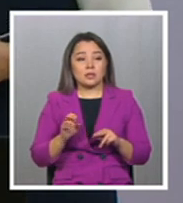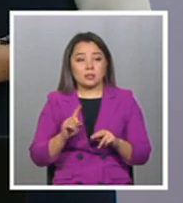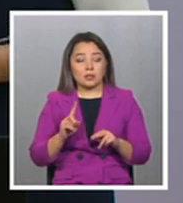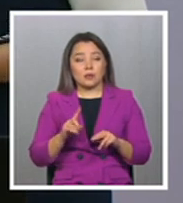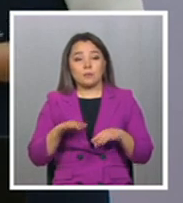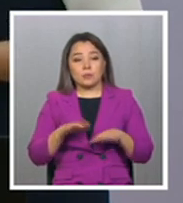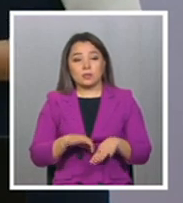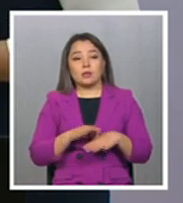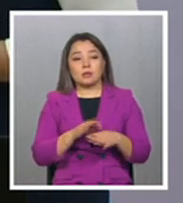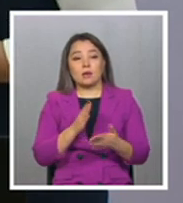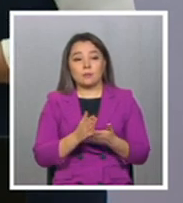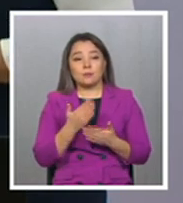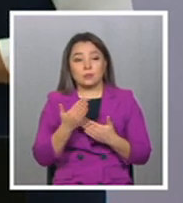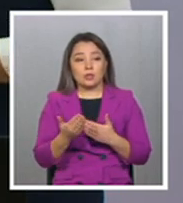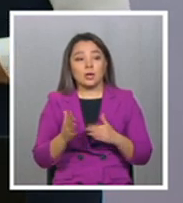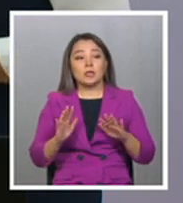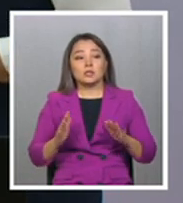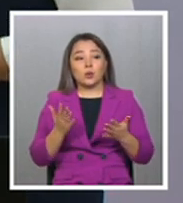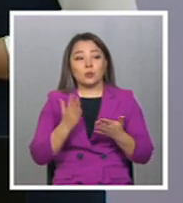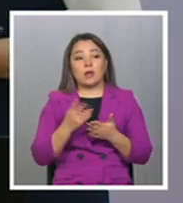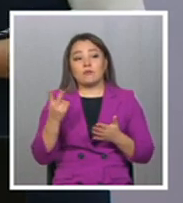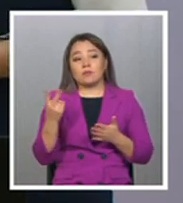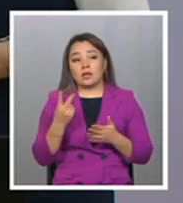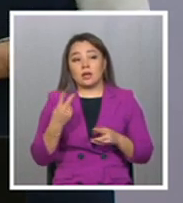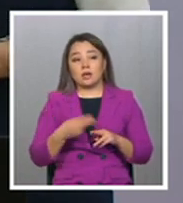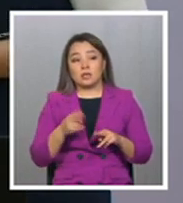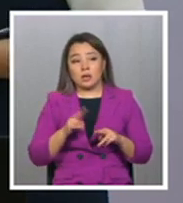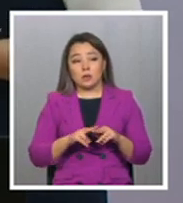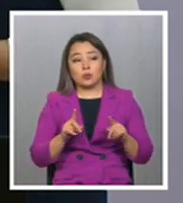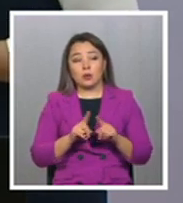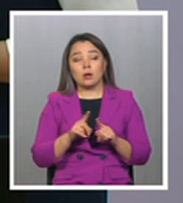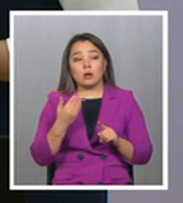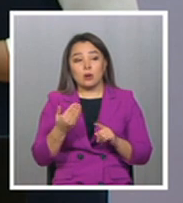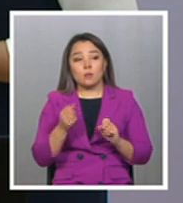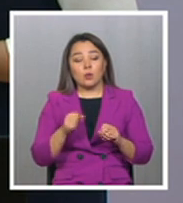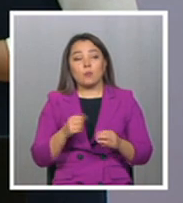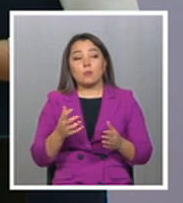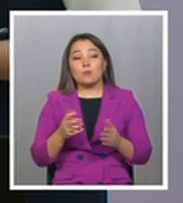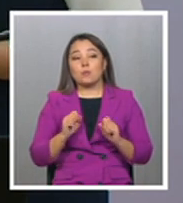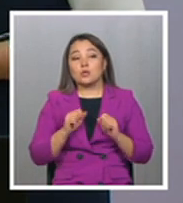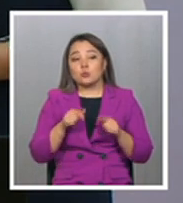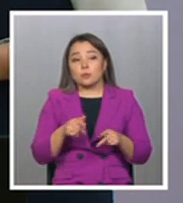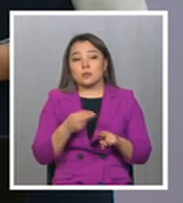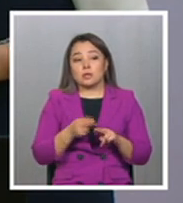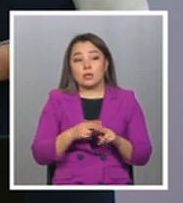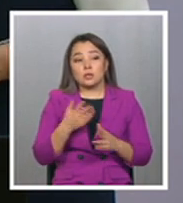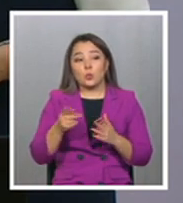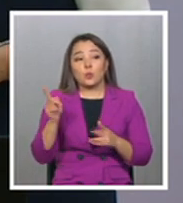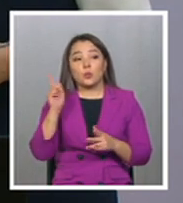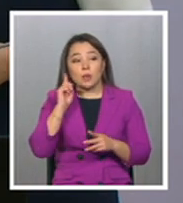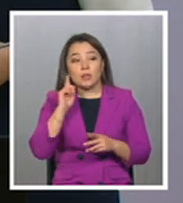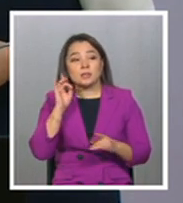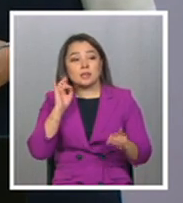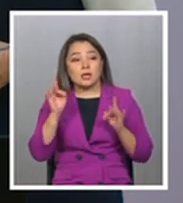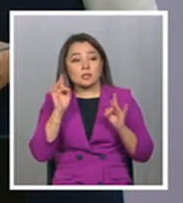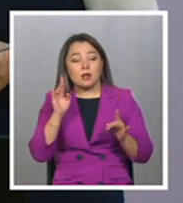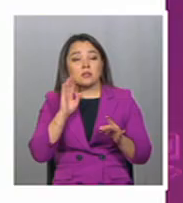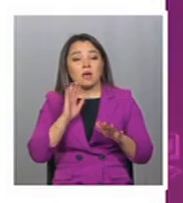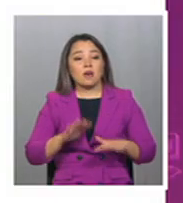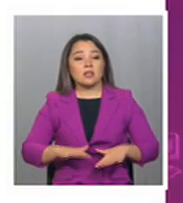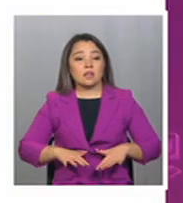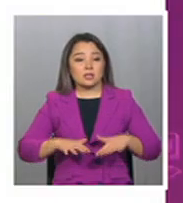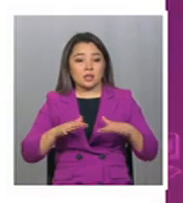положения. Ситуация вторая. Как вы поступите, если услышали сигнал о